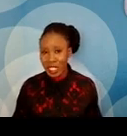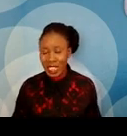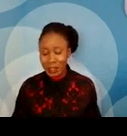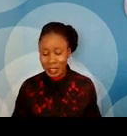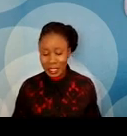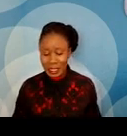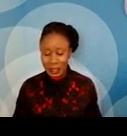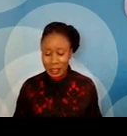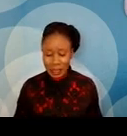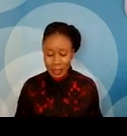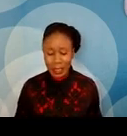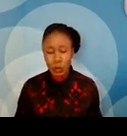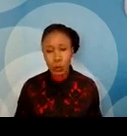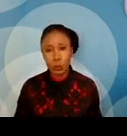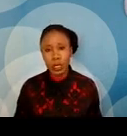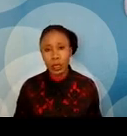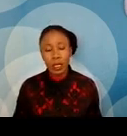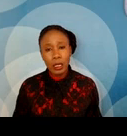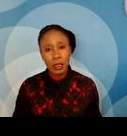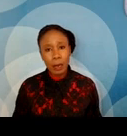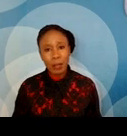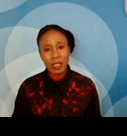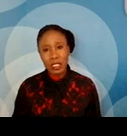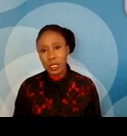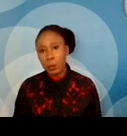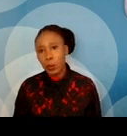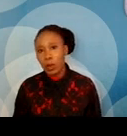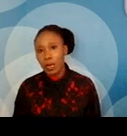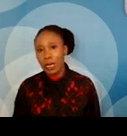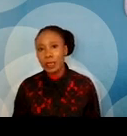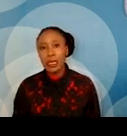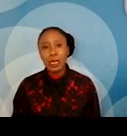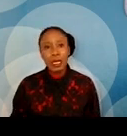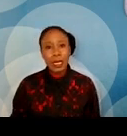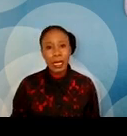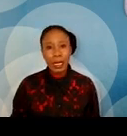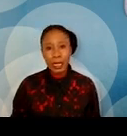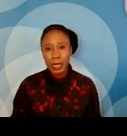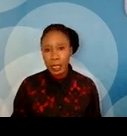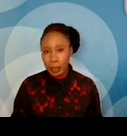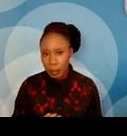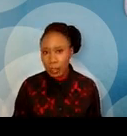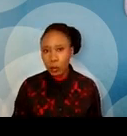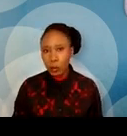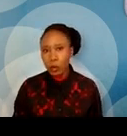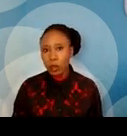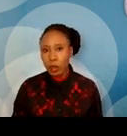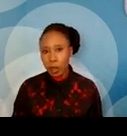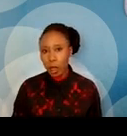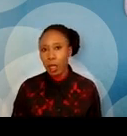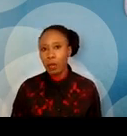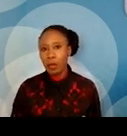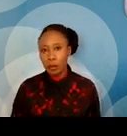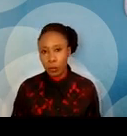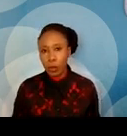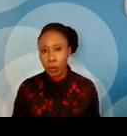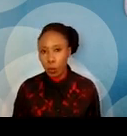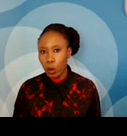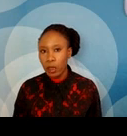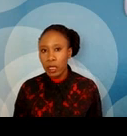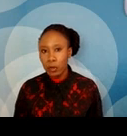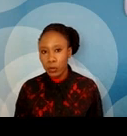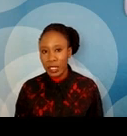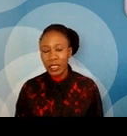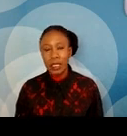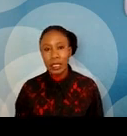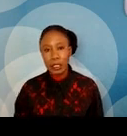kunde vi se även i den tidigare studien där man visade på att kvinnor över